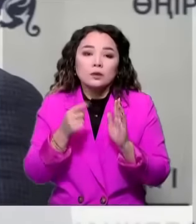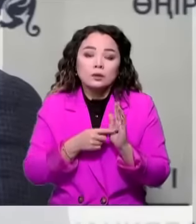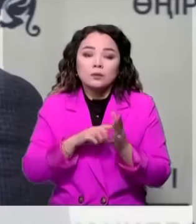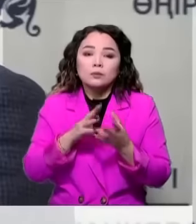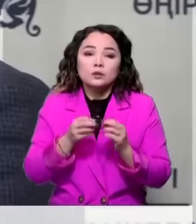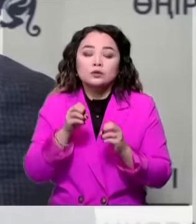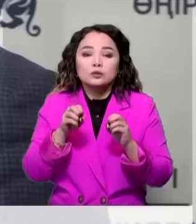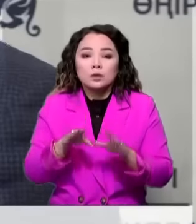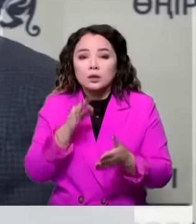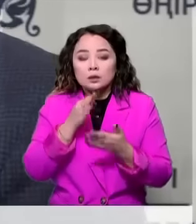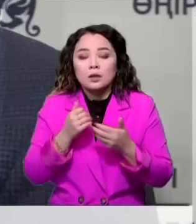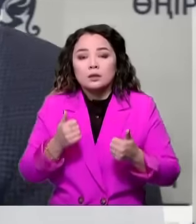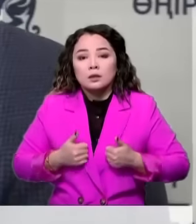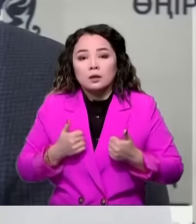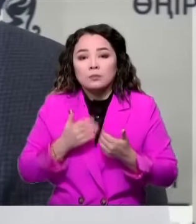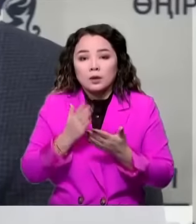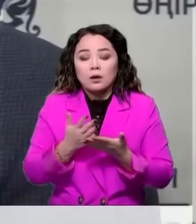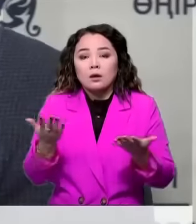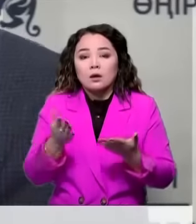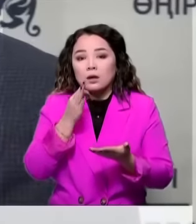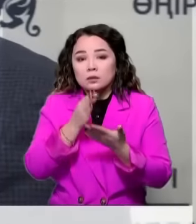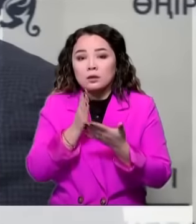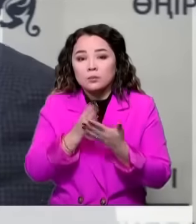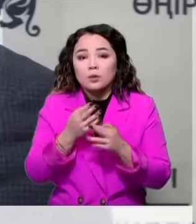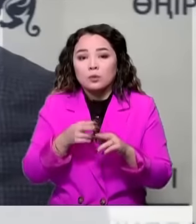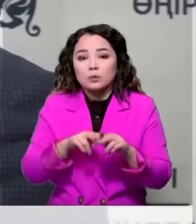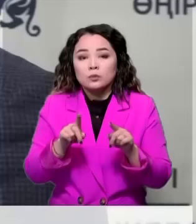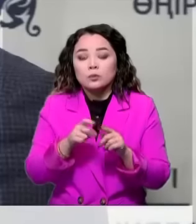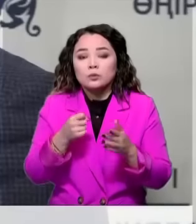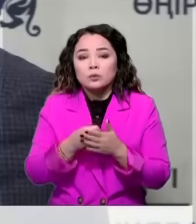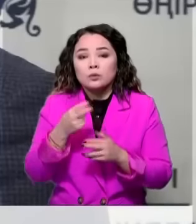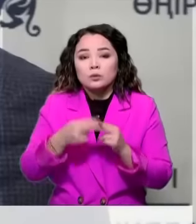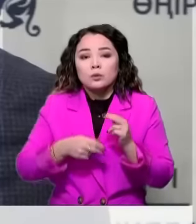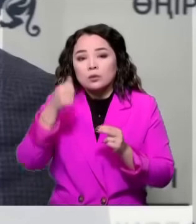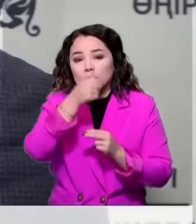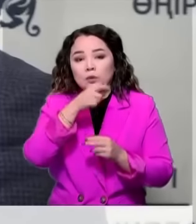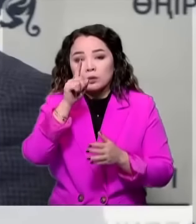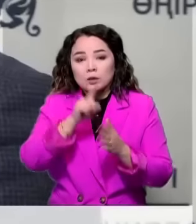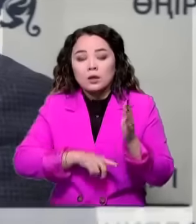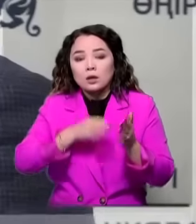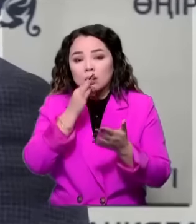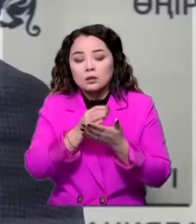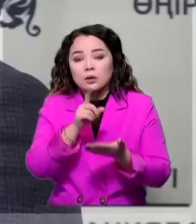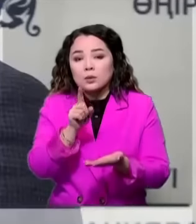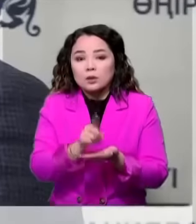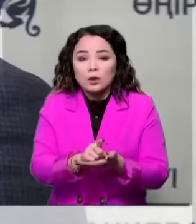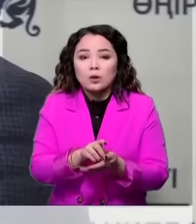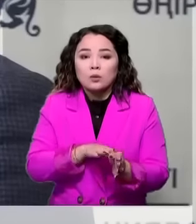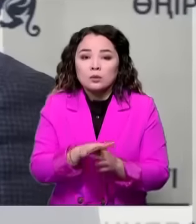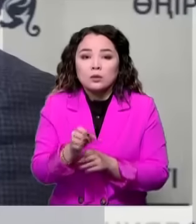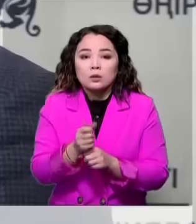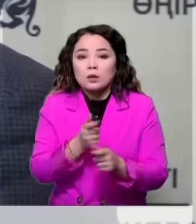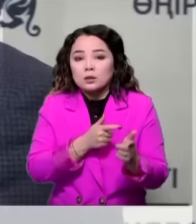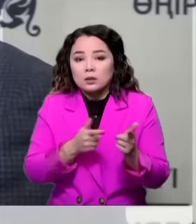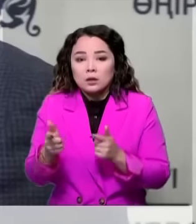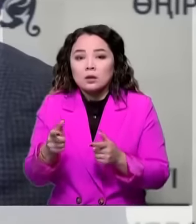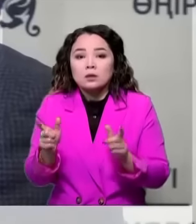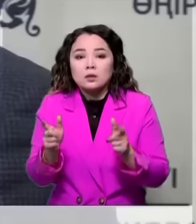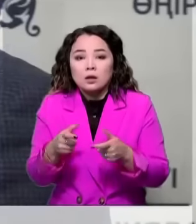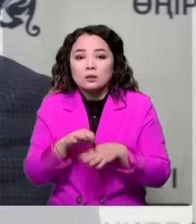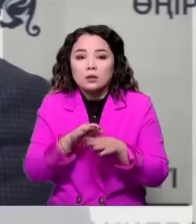оңтайлы шешімін табуға тырысамыз. Бірақ қалай дегенмен де, жыл аяғына дейін шаруалар мойнына алған міндетін орындауы шарт. Әйтпесе,